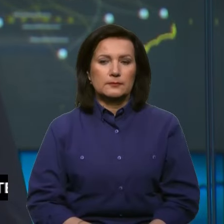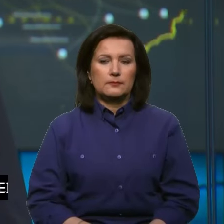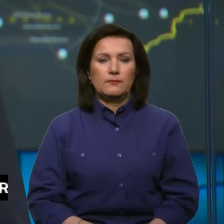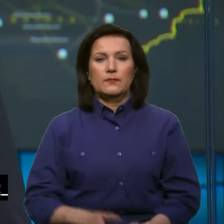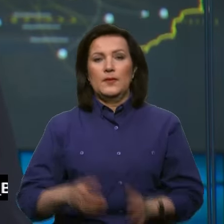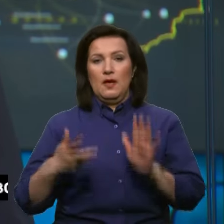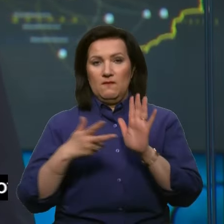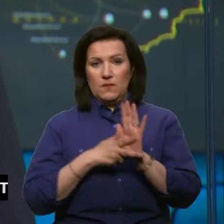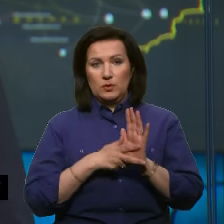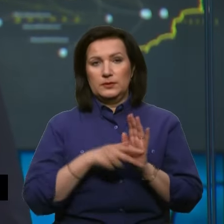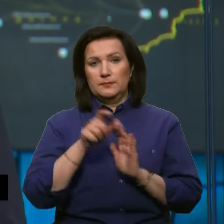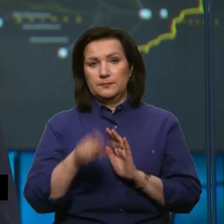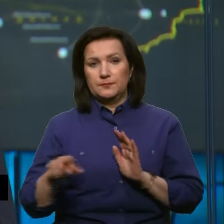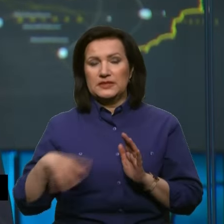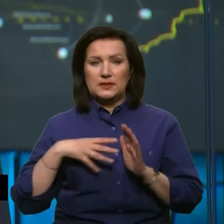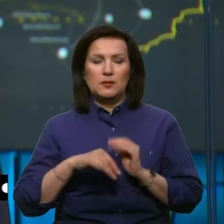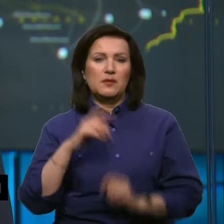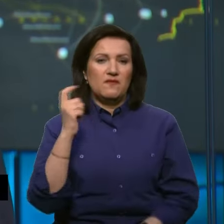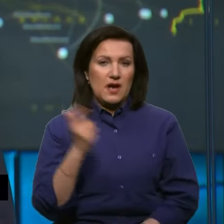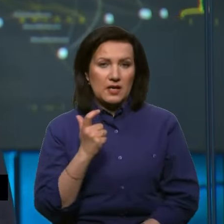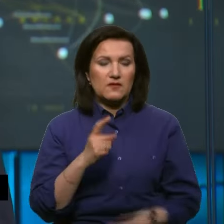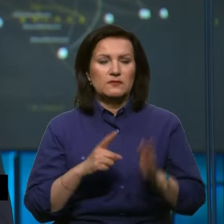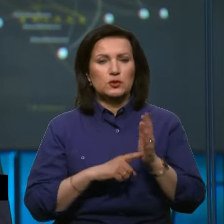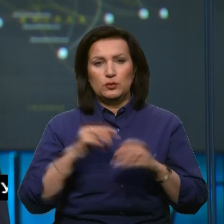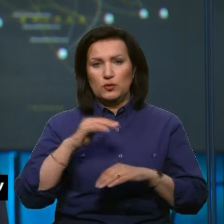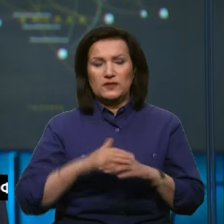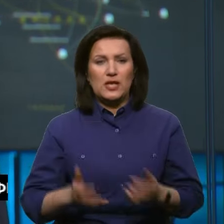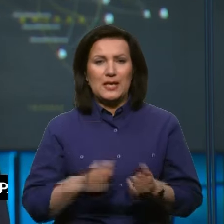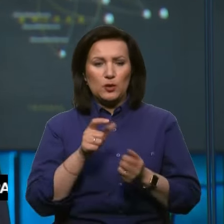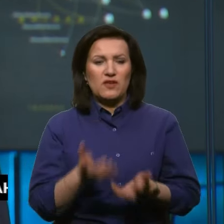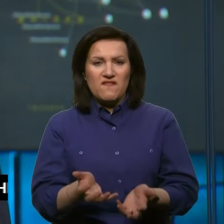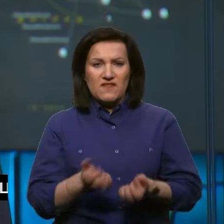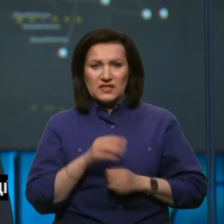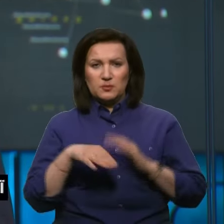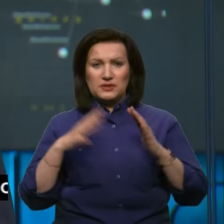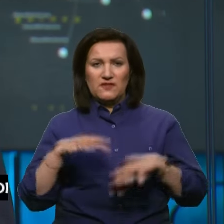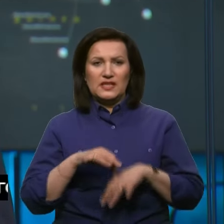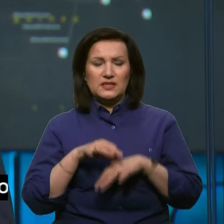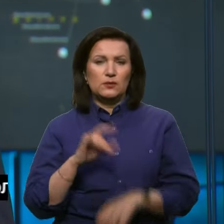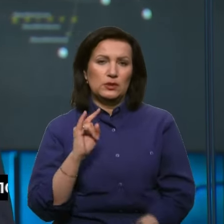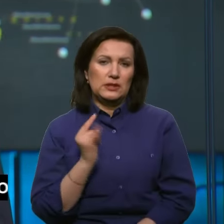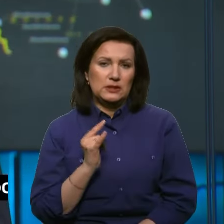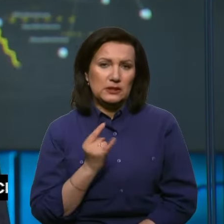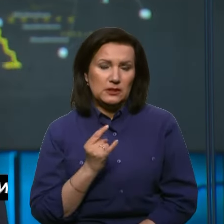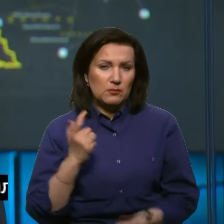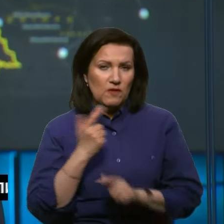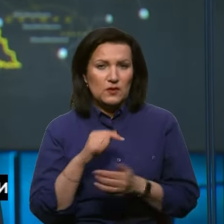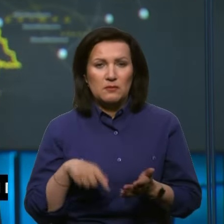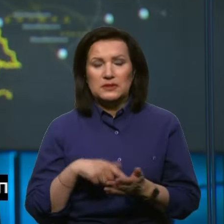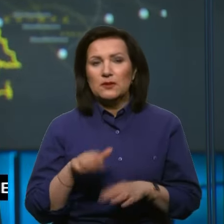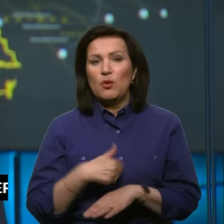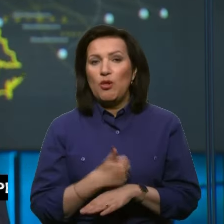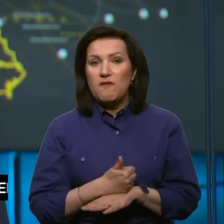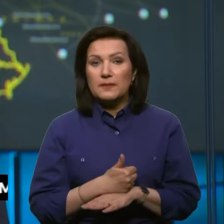До 8 зросла кількість загиблих у Харкові. Близько 6 вечора рятувальники витягли з-під завалів тіло дитини, повідомив міський голова